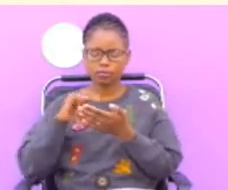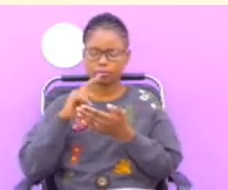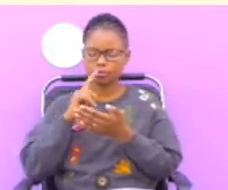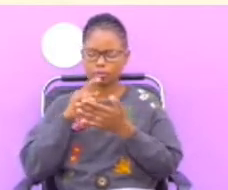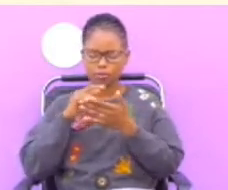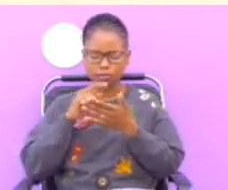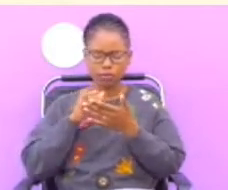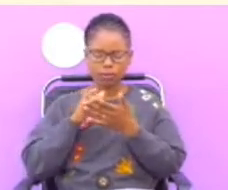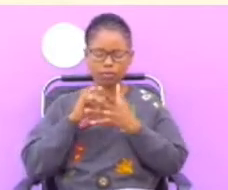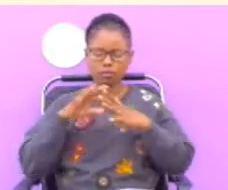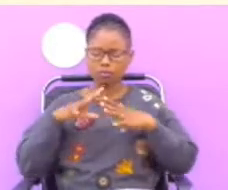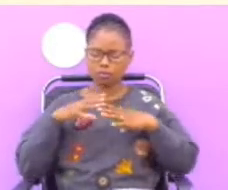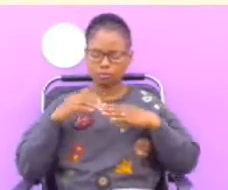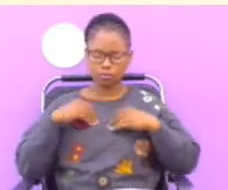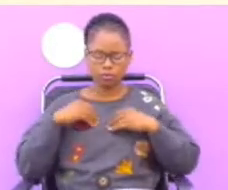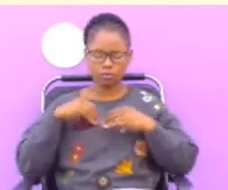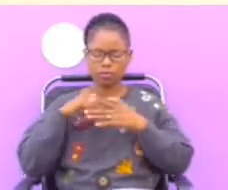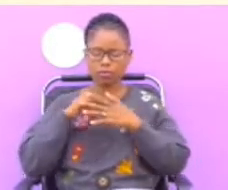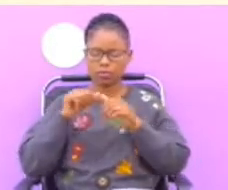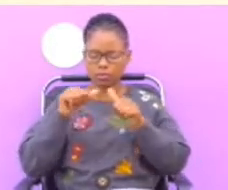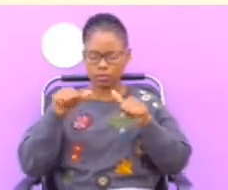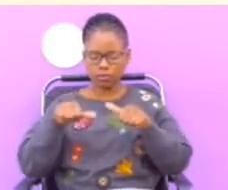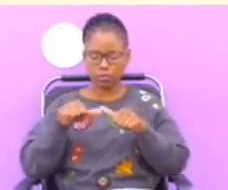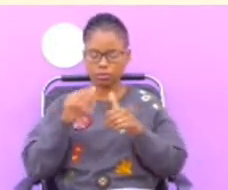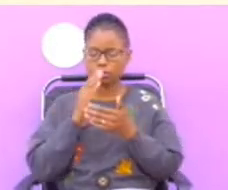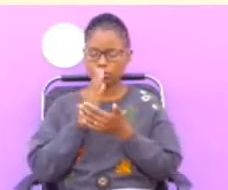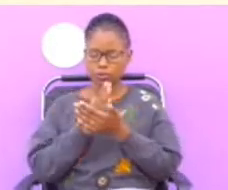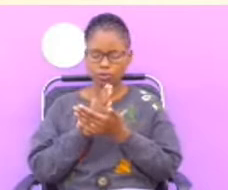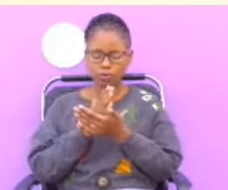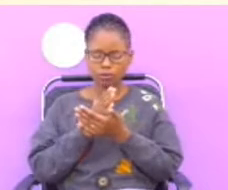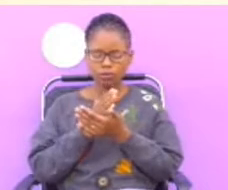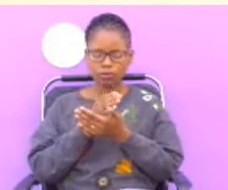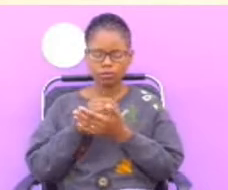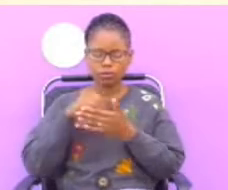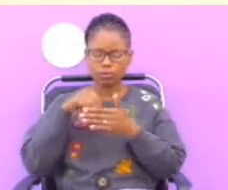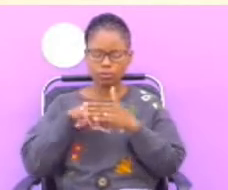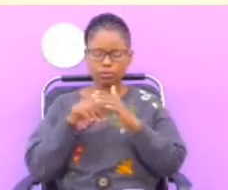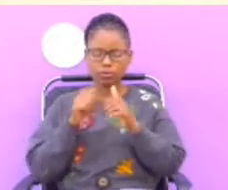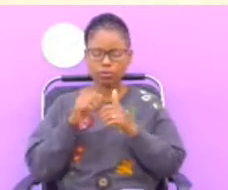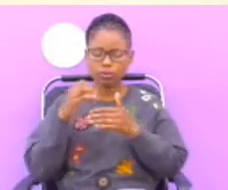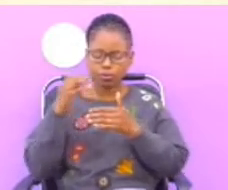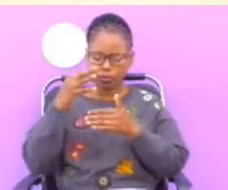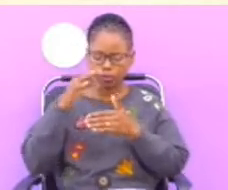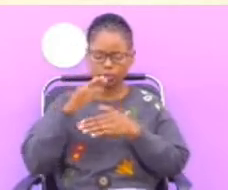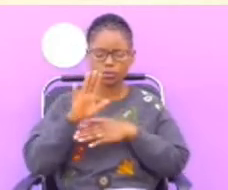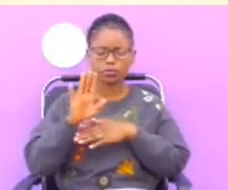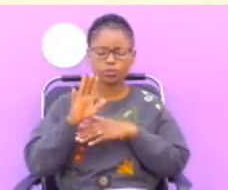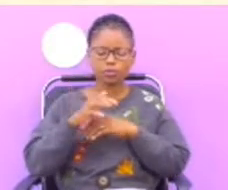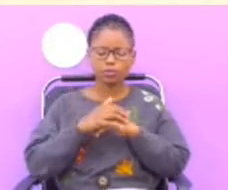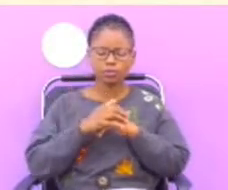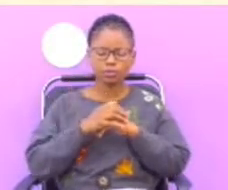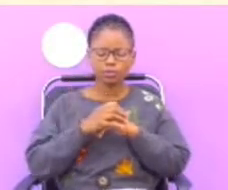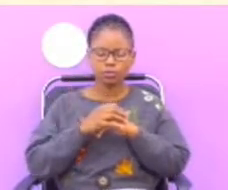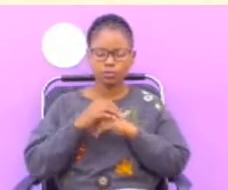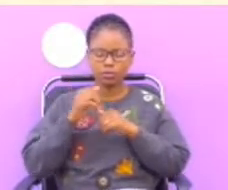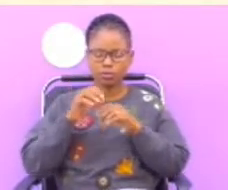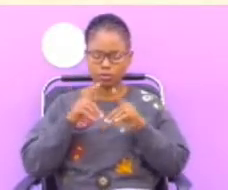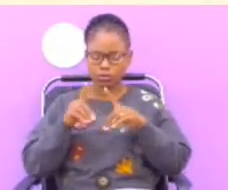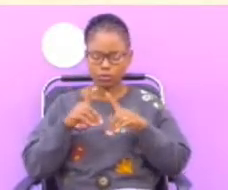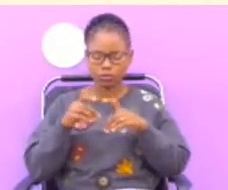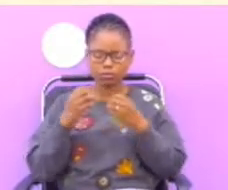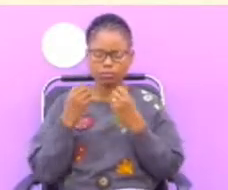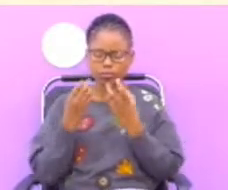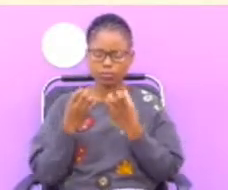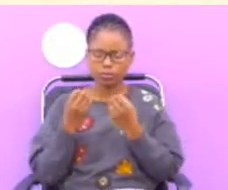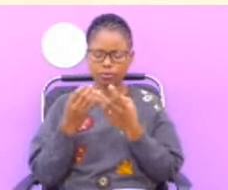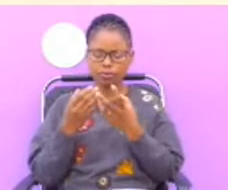twĩtĩkĩrĩke Ngai kĩgongona kĩama, gũkorwo tũrĩ ũtugi-inĩ ũyũ waku na ũtungata-inĩ ũyũ waku. Nĩ twĩkĩte maũndũ maingĩ